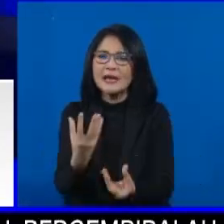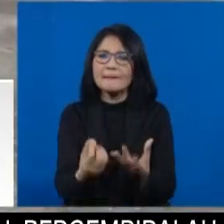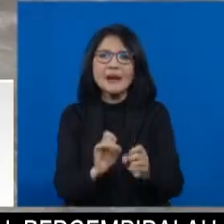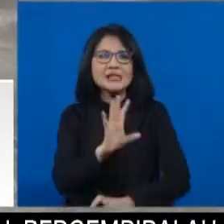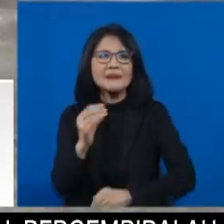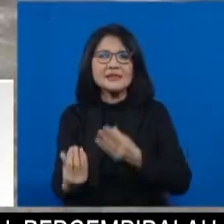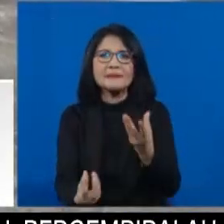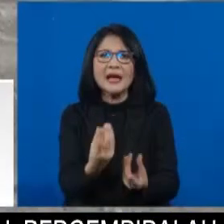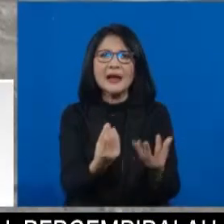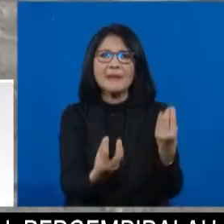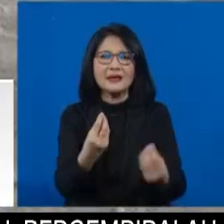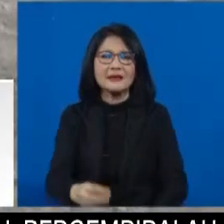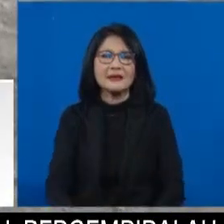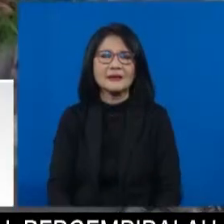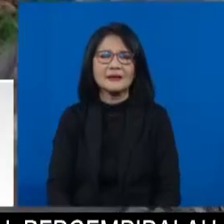sana.